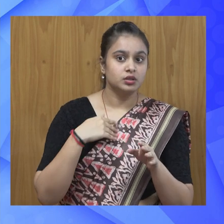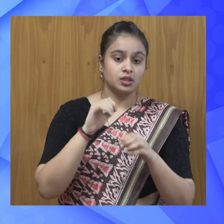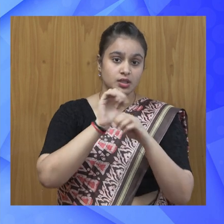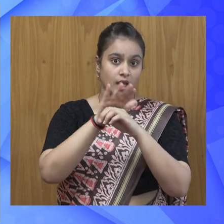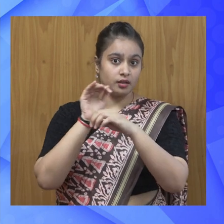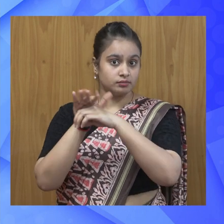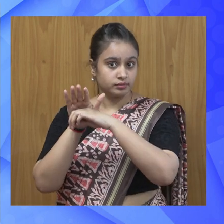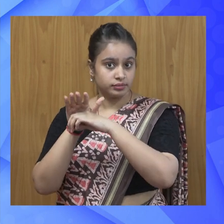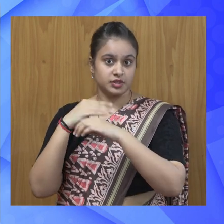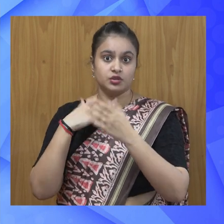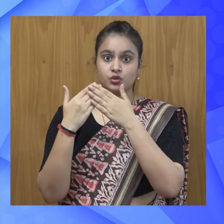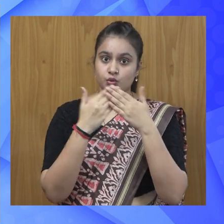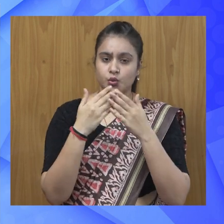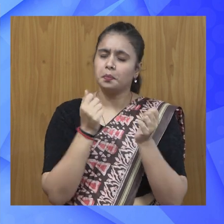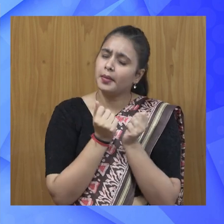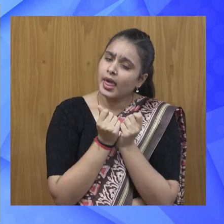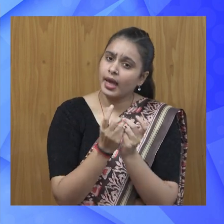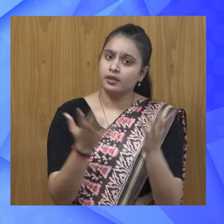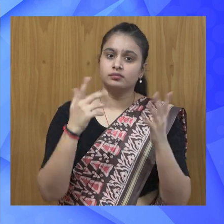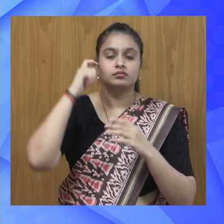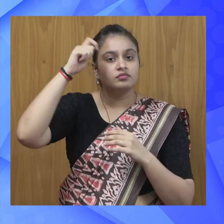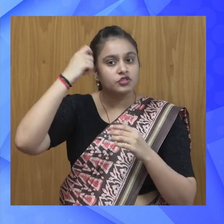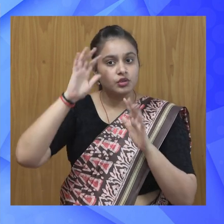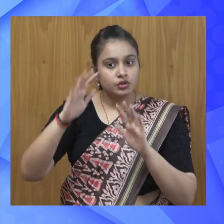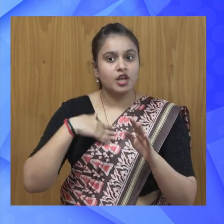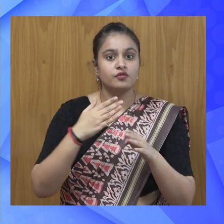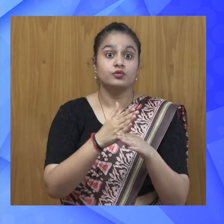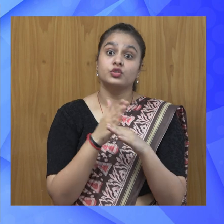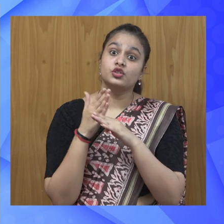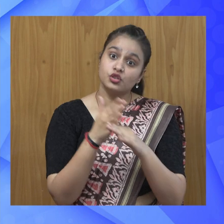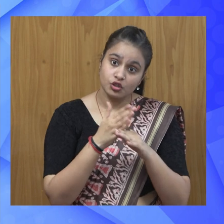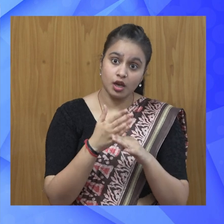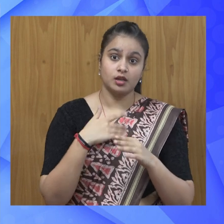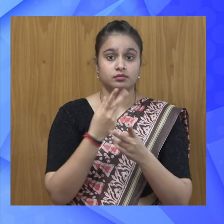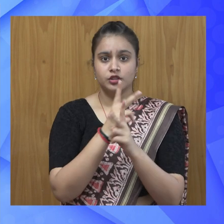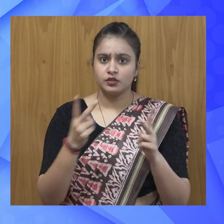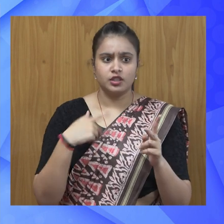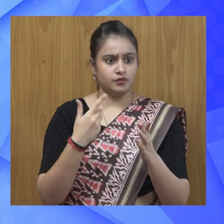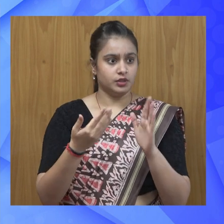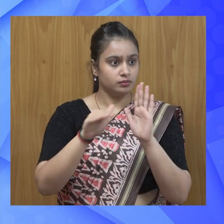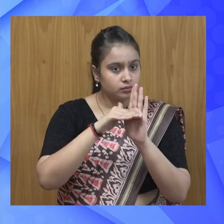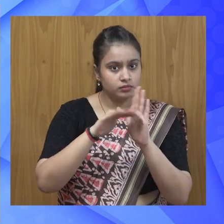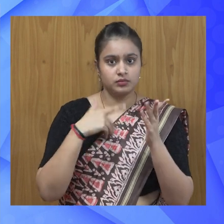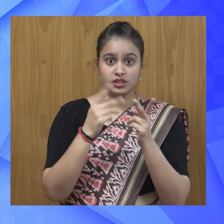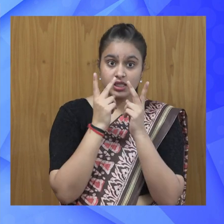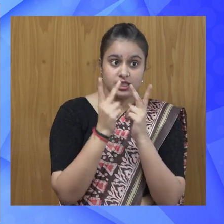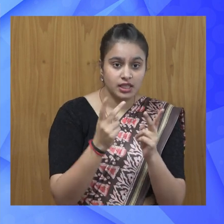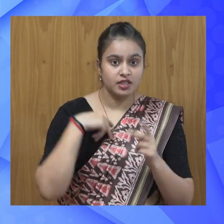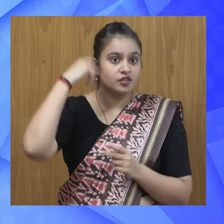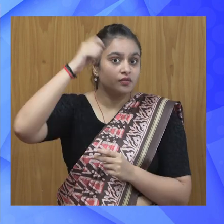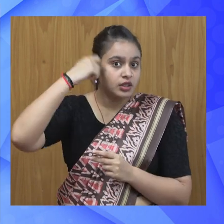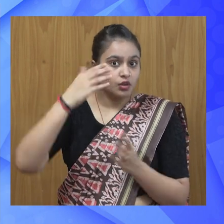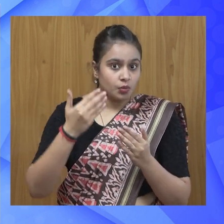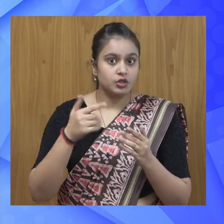the schools. There are many videos which I foresee keep on sharing. We have many platforms where you can go and see these videos